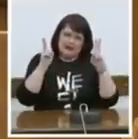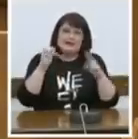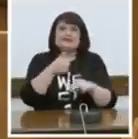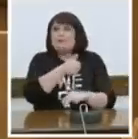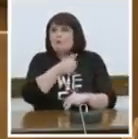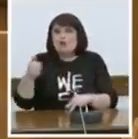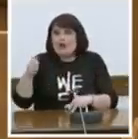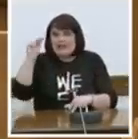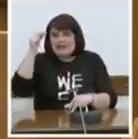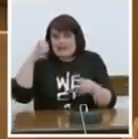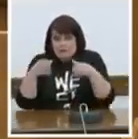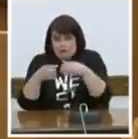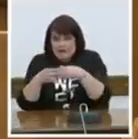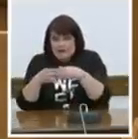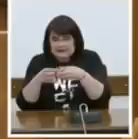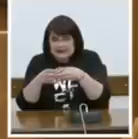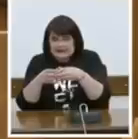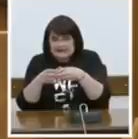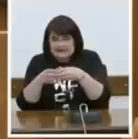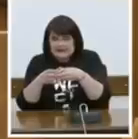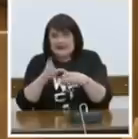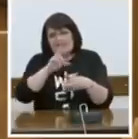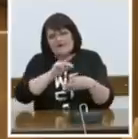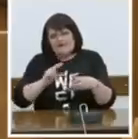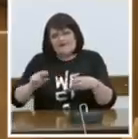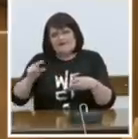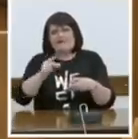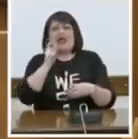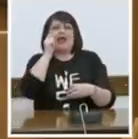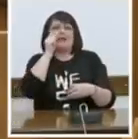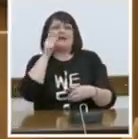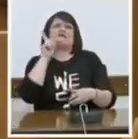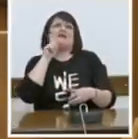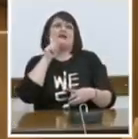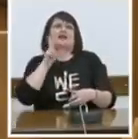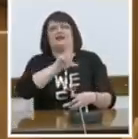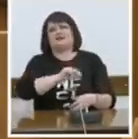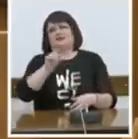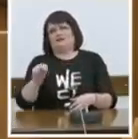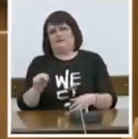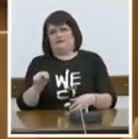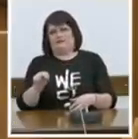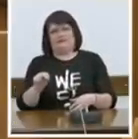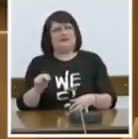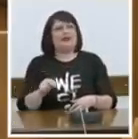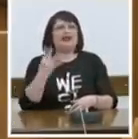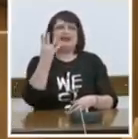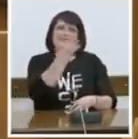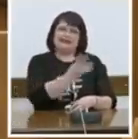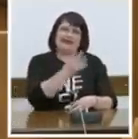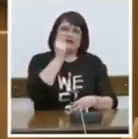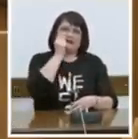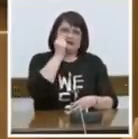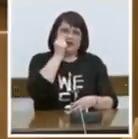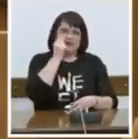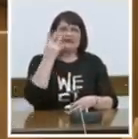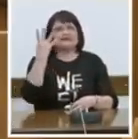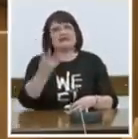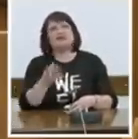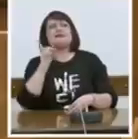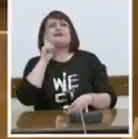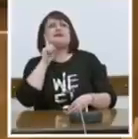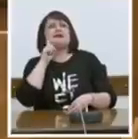που αποτελείται από ίσο αριθμό ανδρών και γυναικών. 4 άνδρες, 4